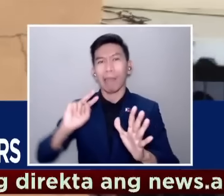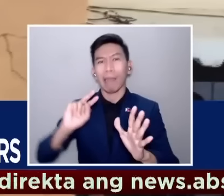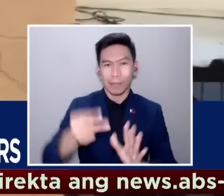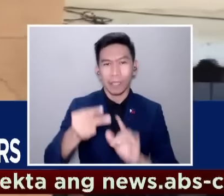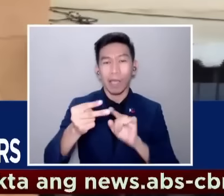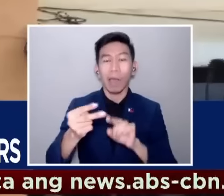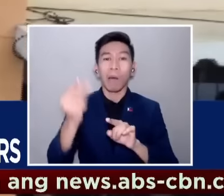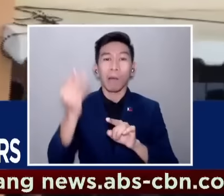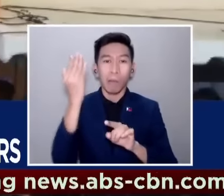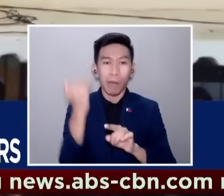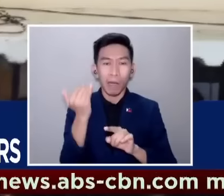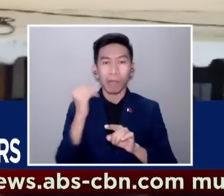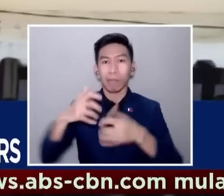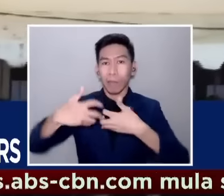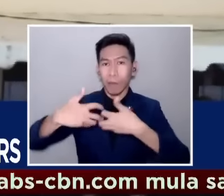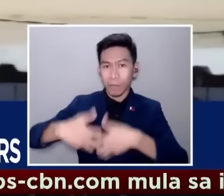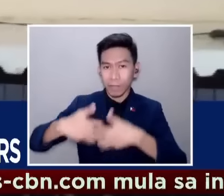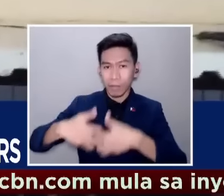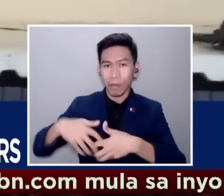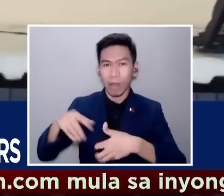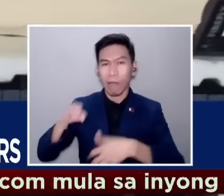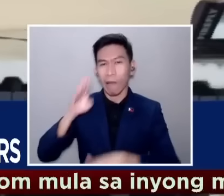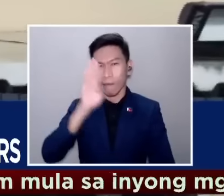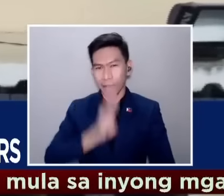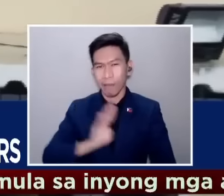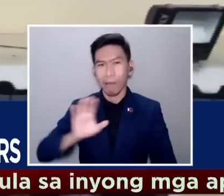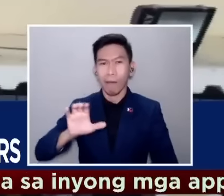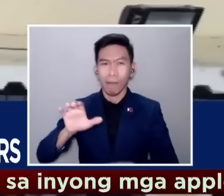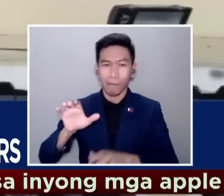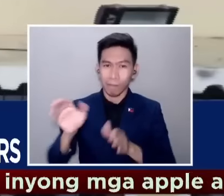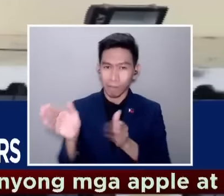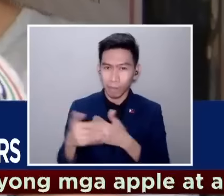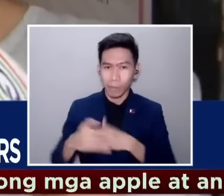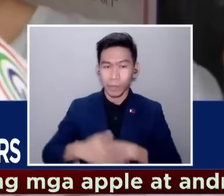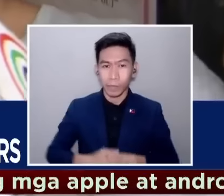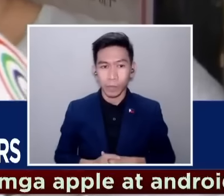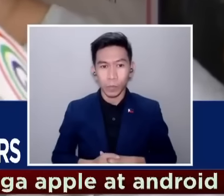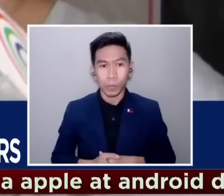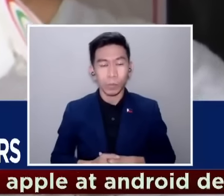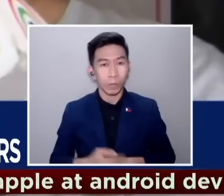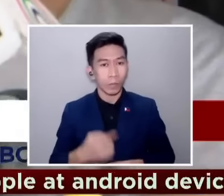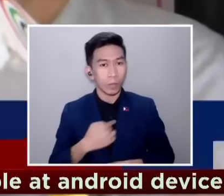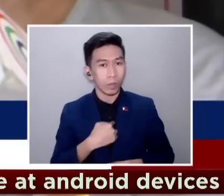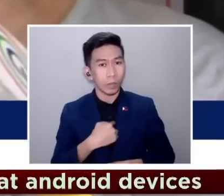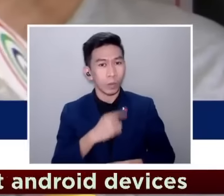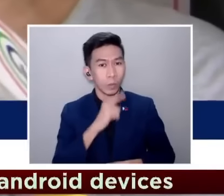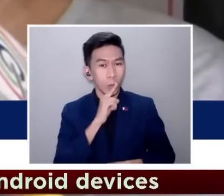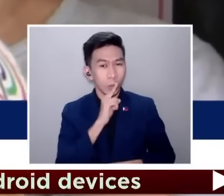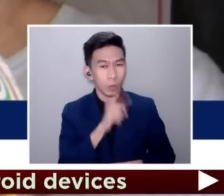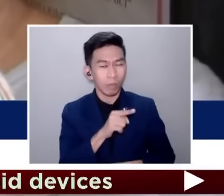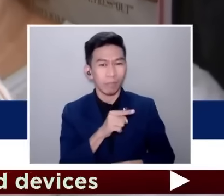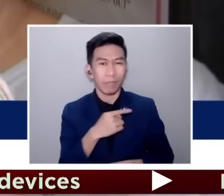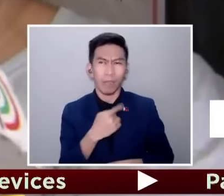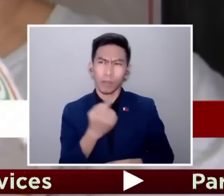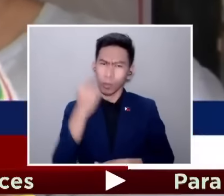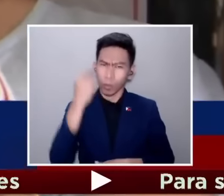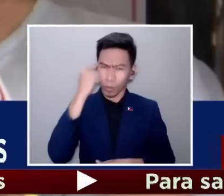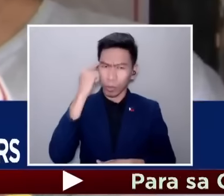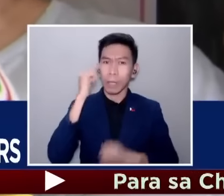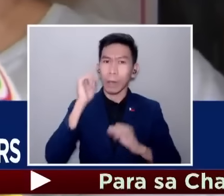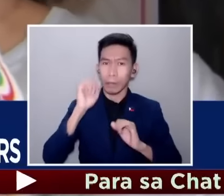kanilang clustered precinct. Katulad ko, wala pa nga akong almusal, ma'am. Kasi ang pagkaintindi ko, ma'am, pwede na agad